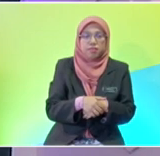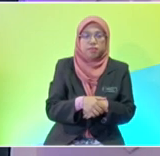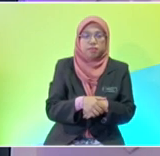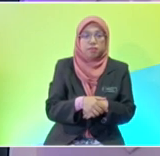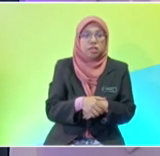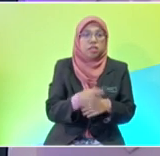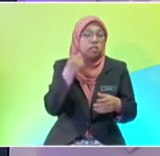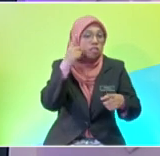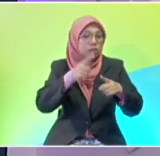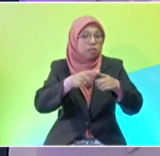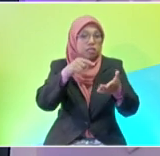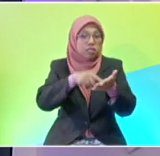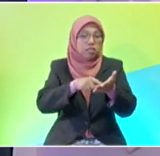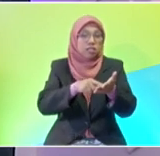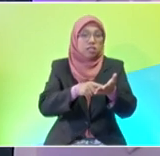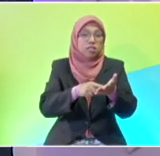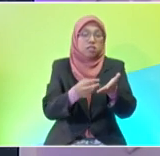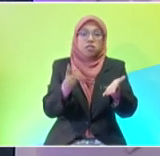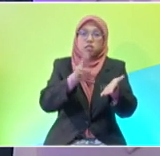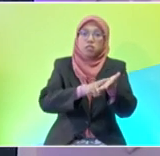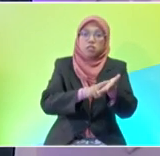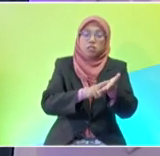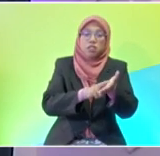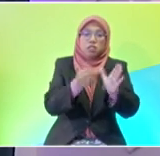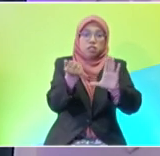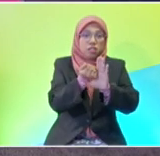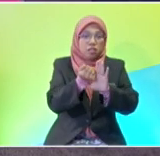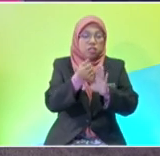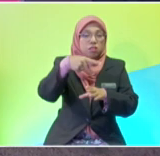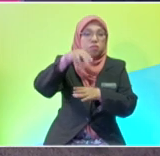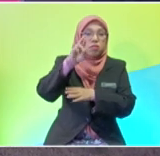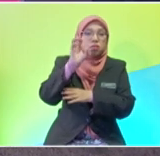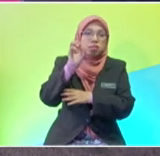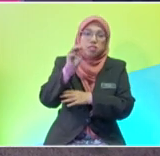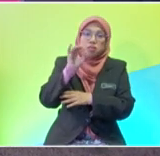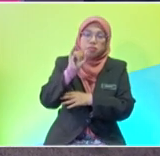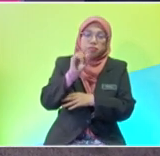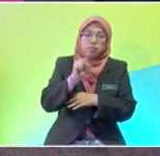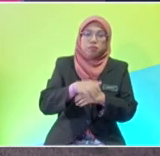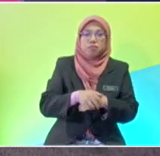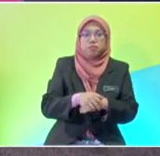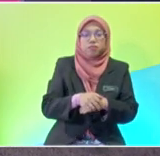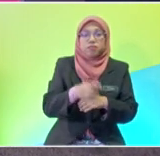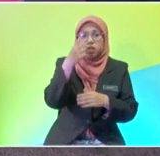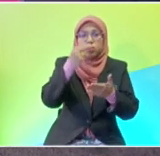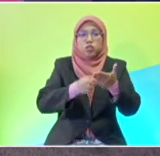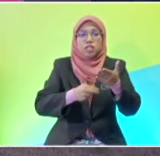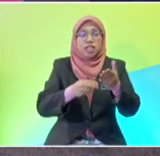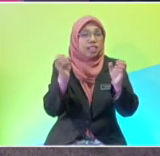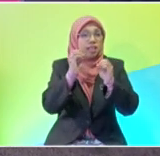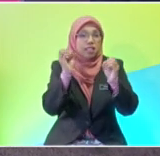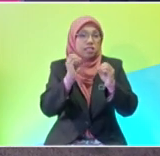karena kesiapan yang berlaku berikutkan dia ke dalam jadi untuk nilai yang tidak ada